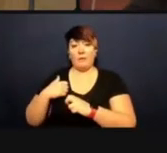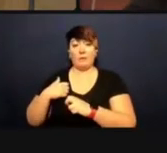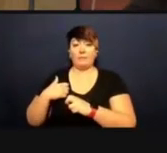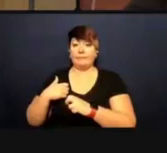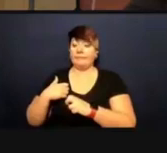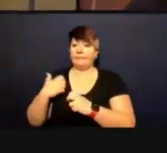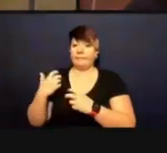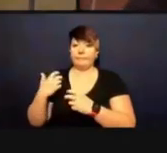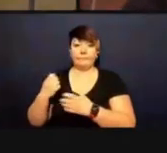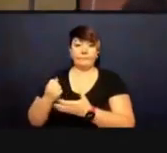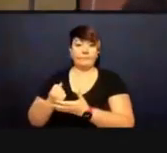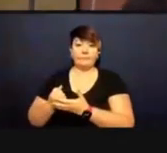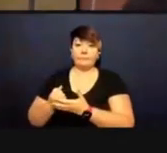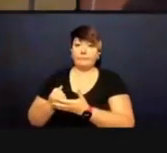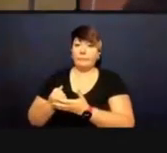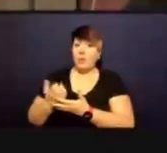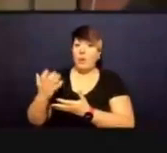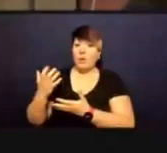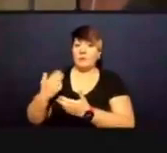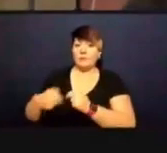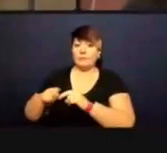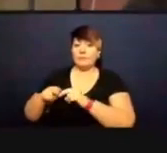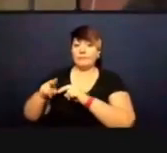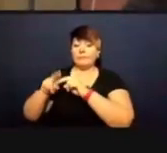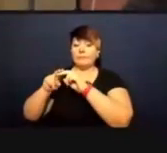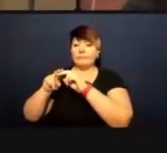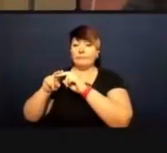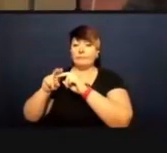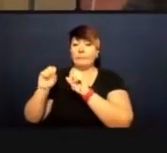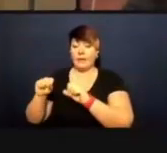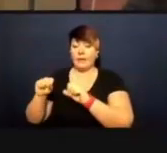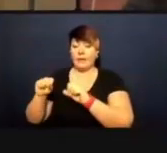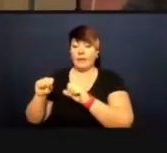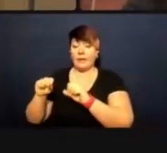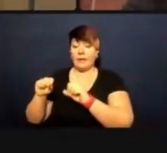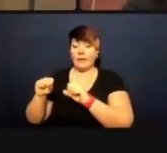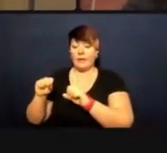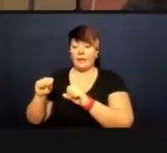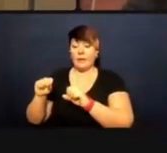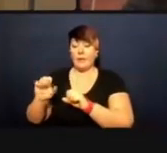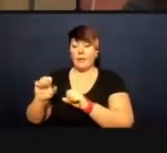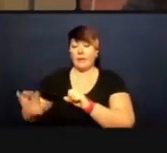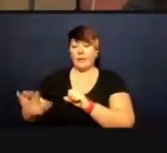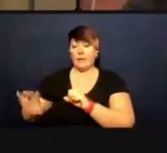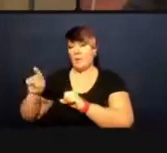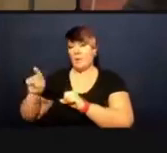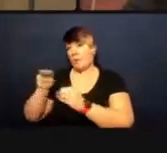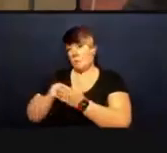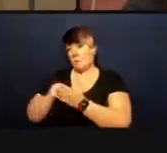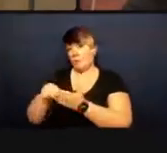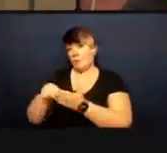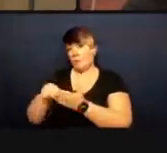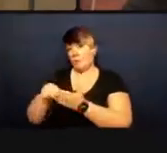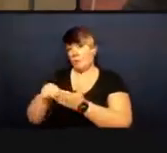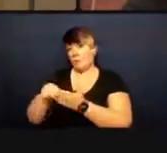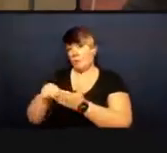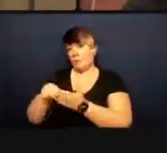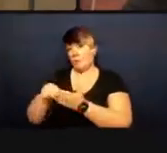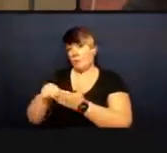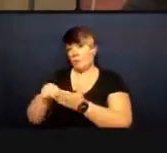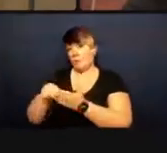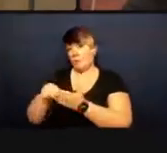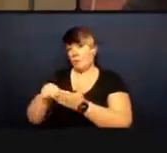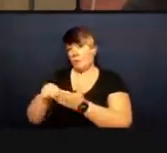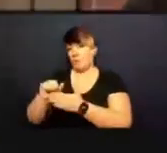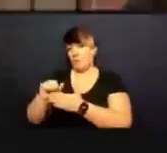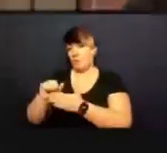Ninaona kuwa kuna baadhi ya mambo ambayo yameibuka hasa tunapozungumzia swala